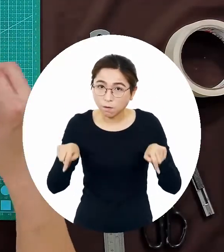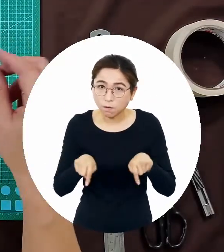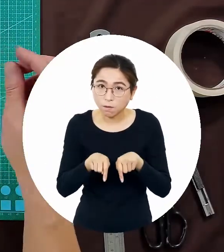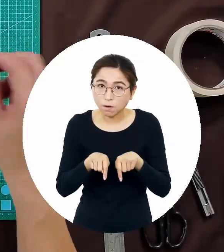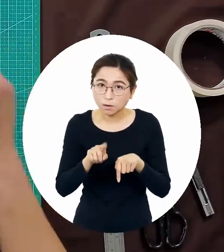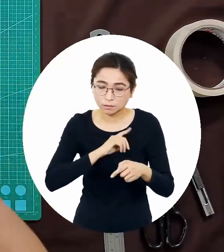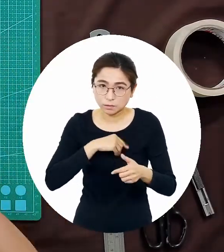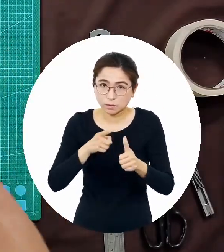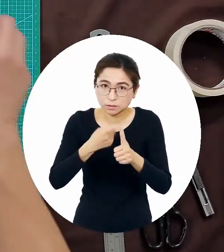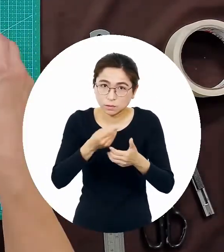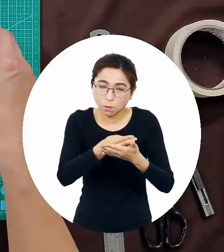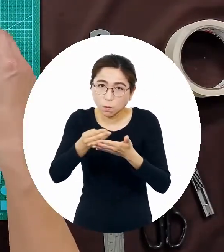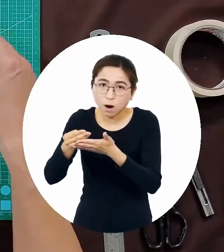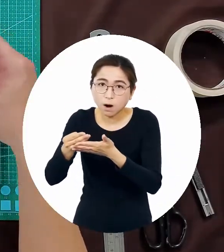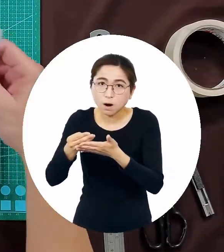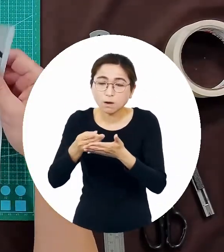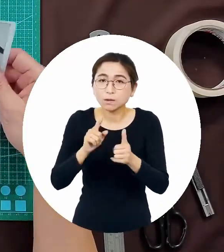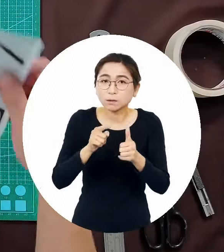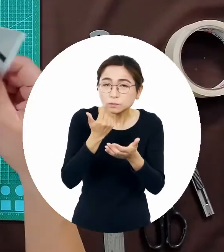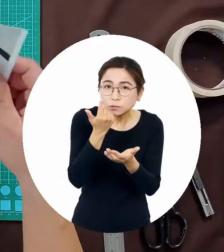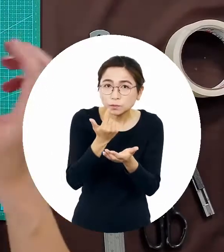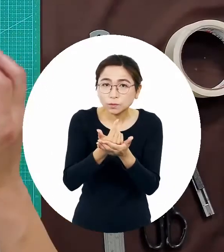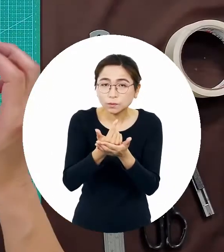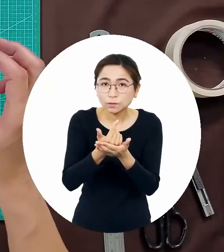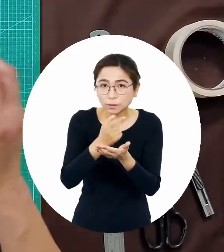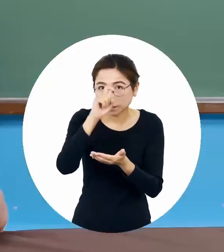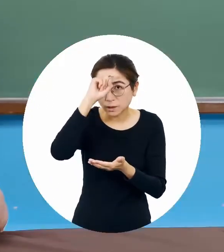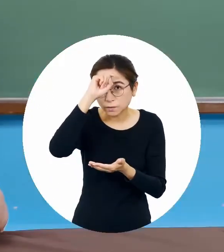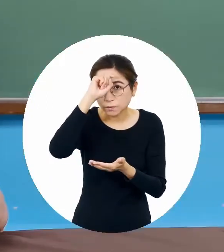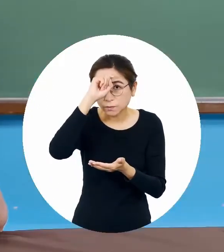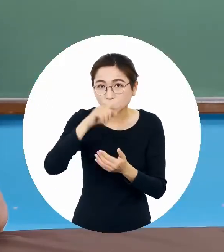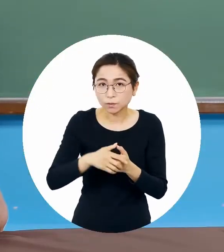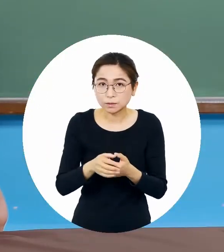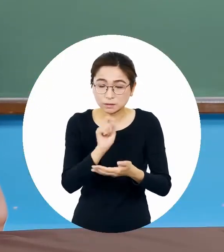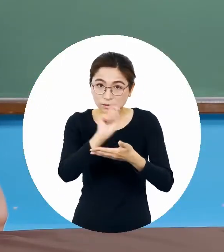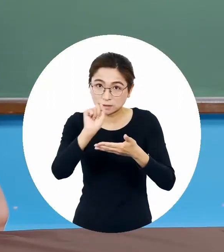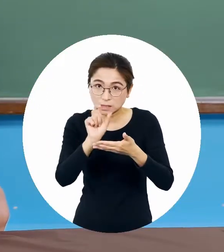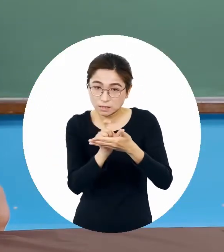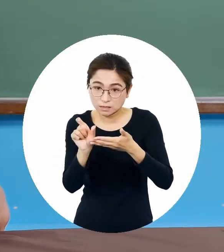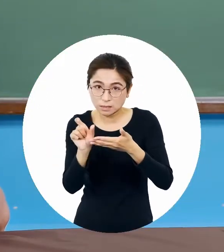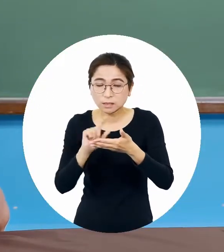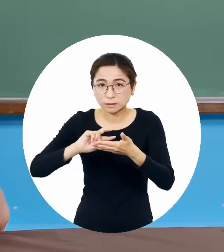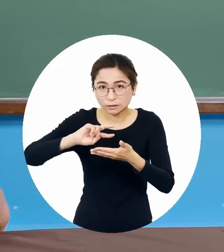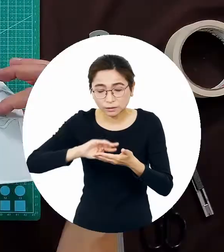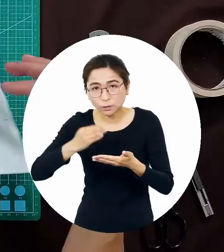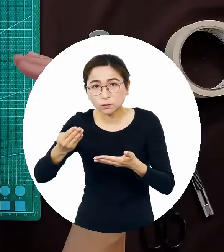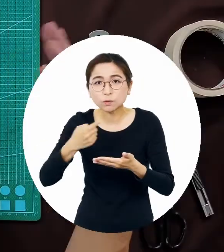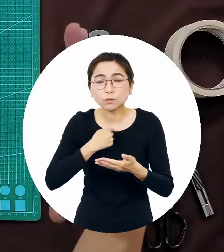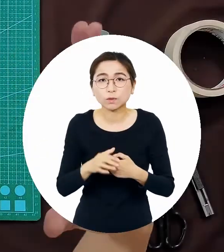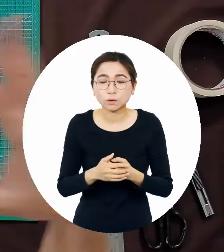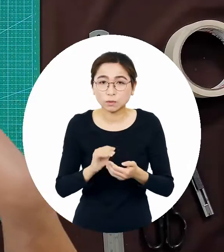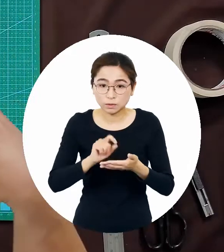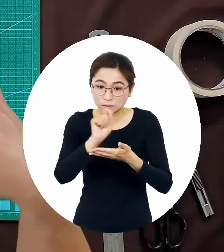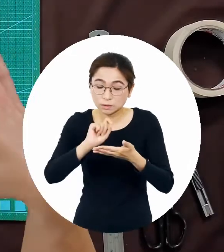面就自己畫咗一啲稿啦。咁最緊要咧，參加者最緊要咧，你要調轉翻啲字，因為